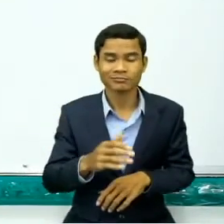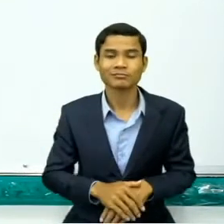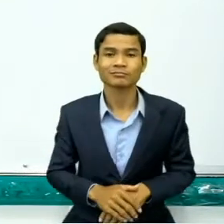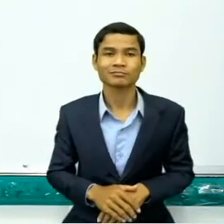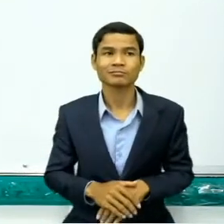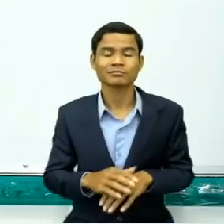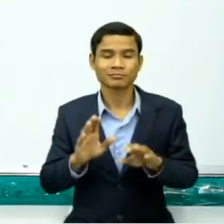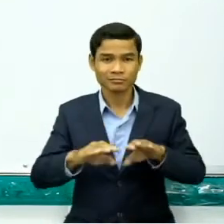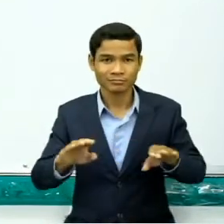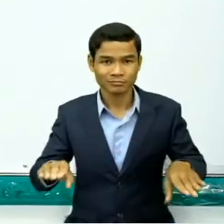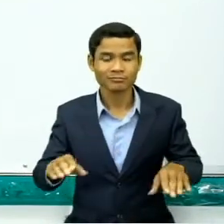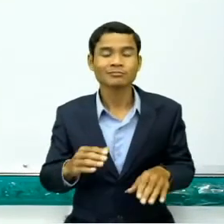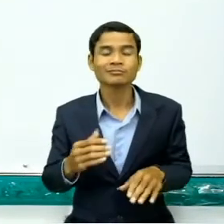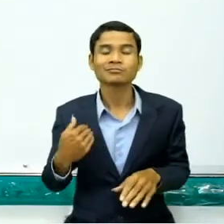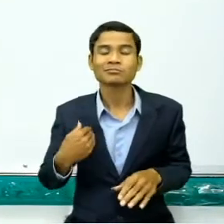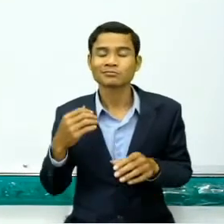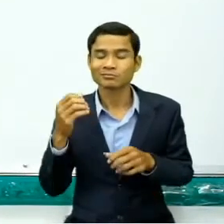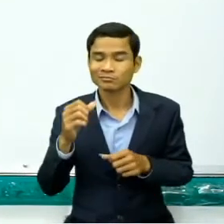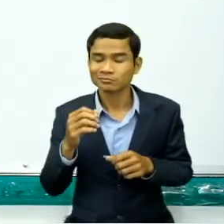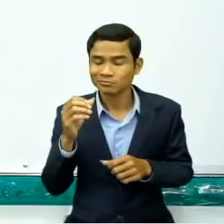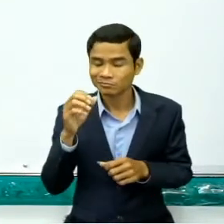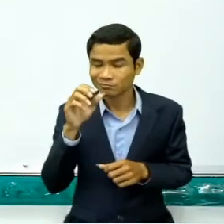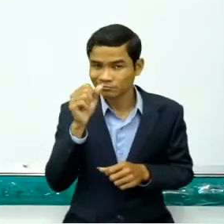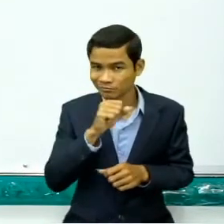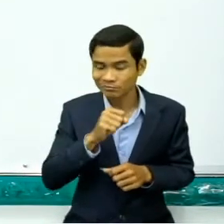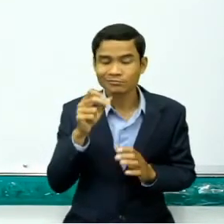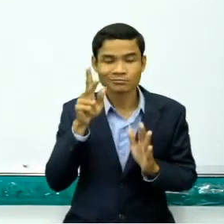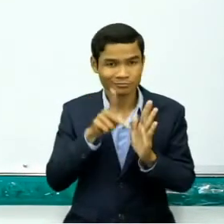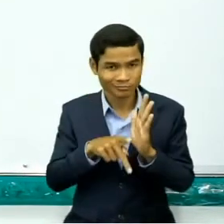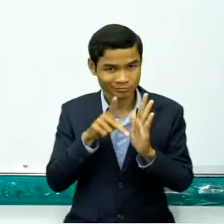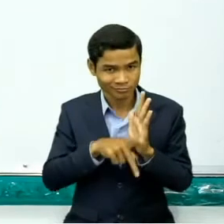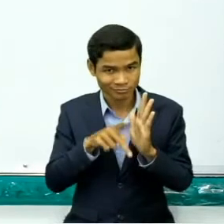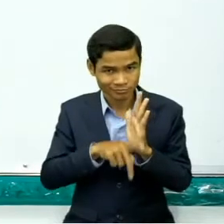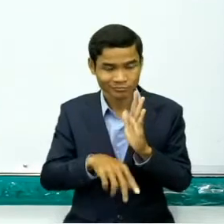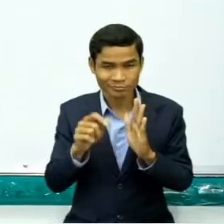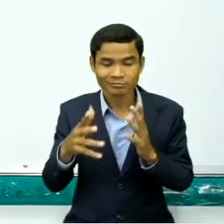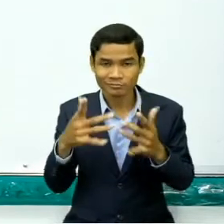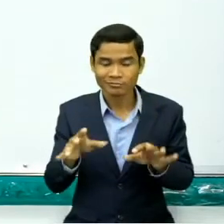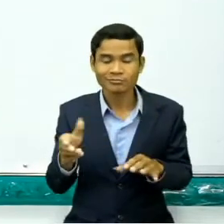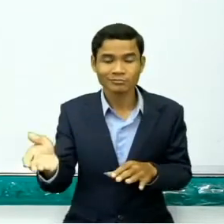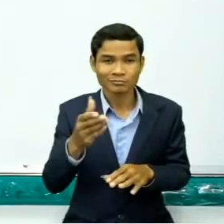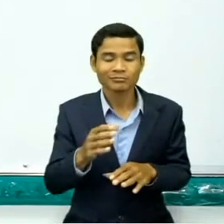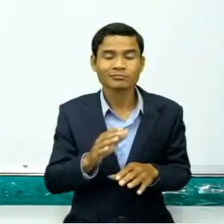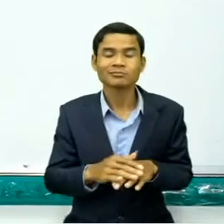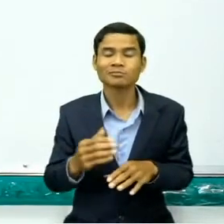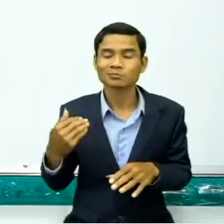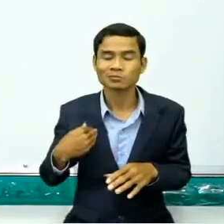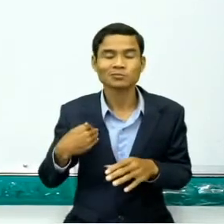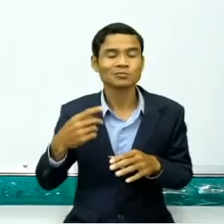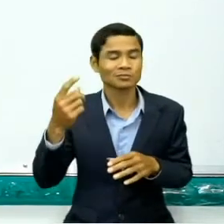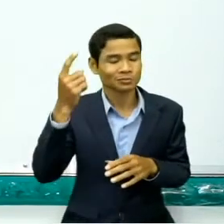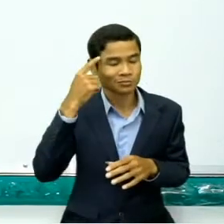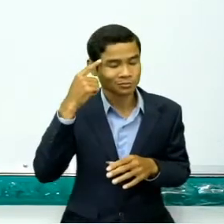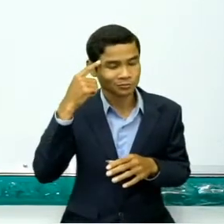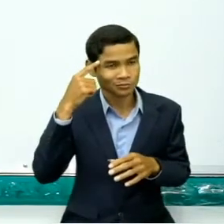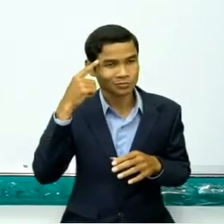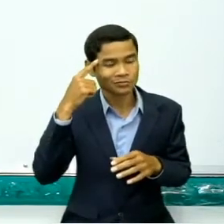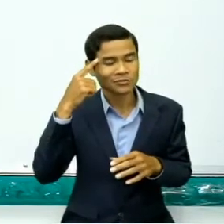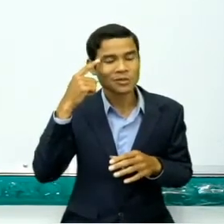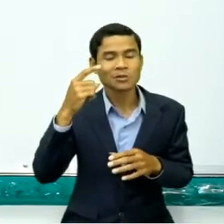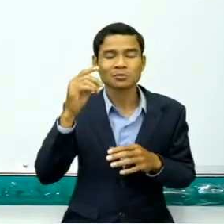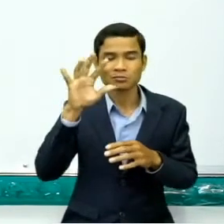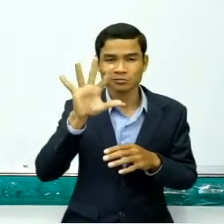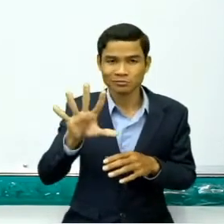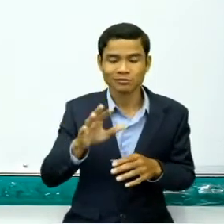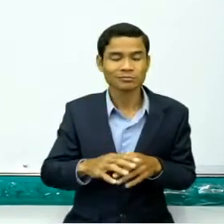chà con thốt chì riêng tì mật tay mà hai có thả bàn nè bọt nâng cứ vị nhiên tiếng pram con thốt chì riêng hết bí ca rinh nạ mật